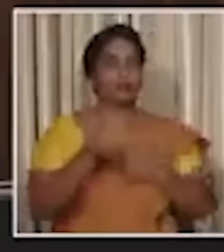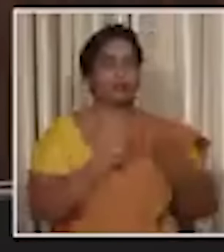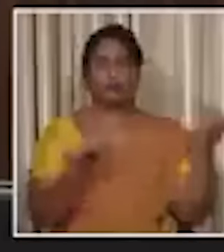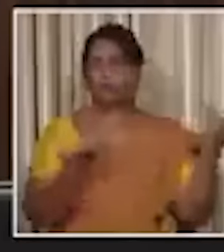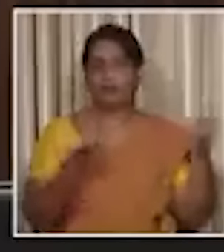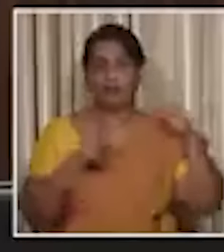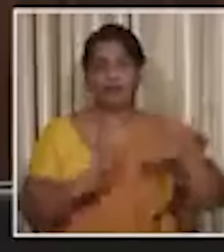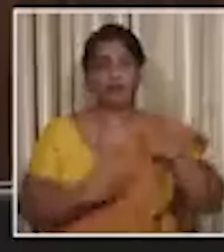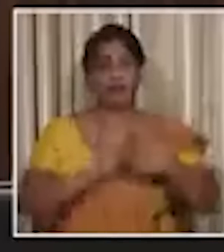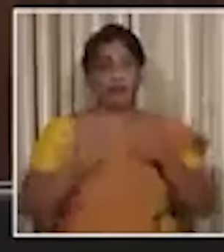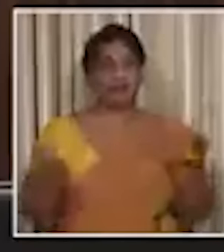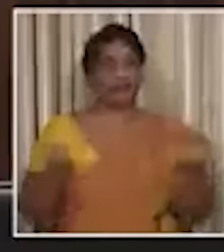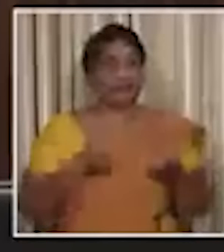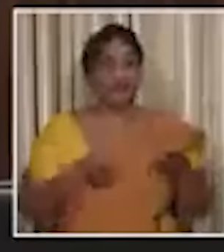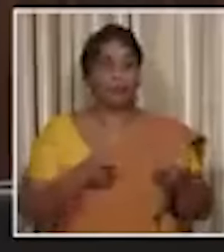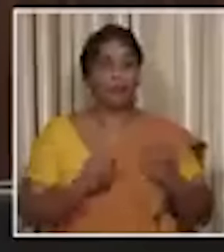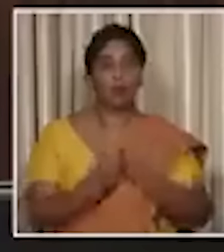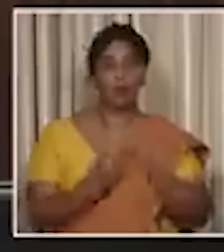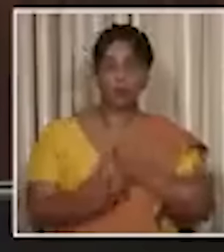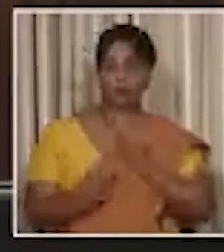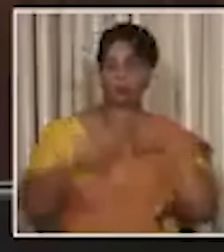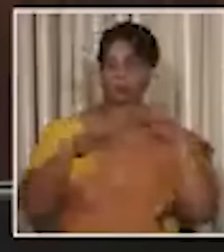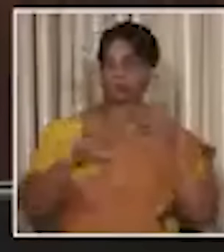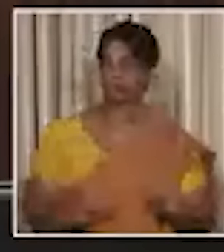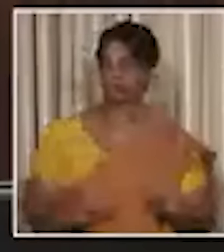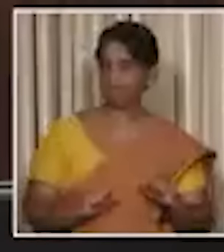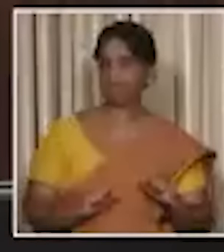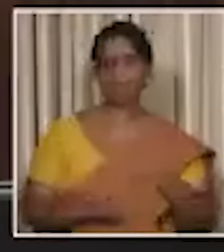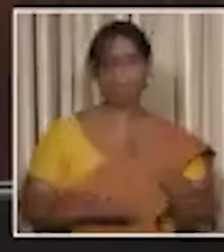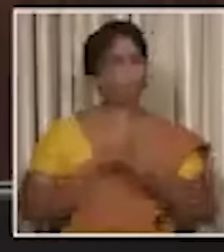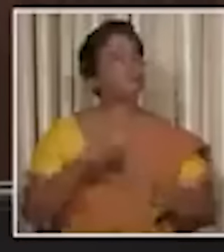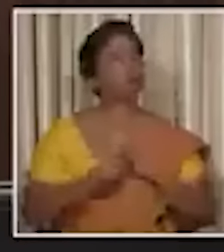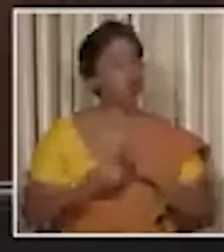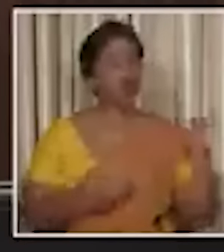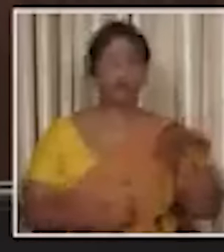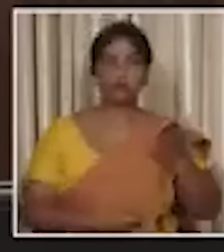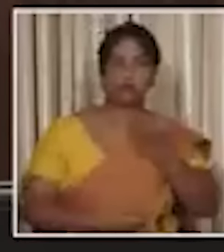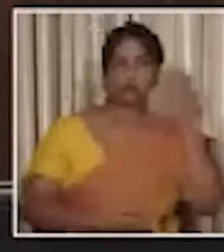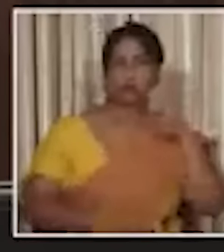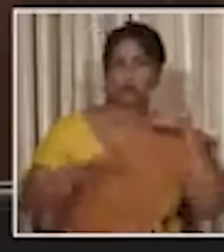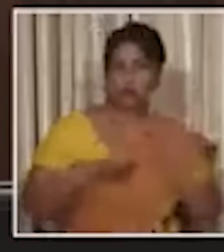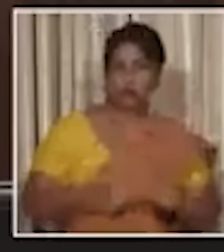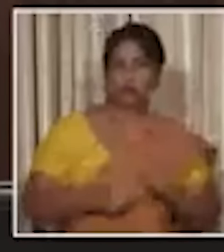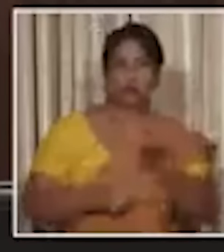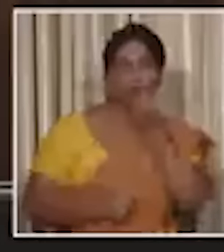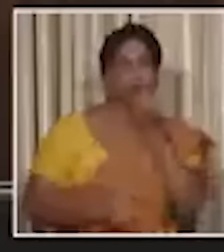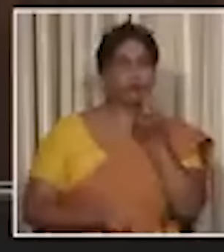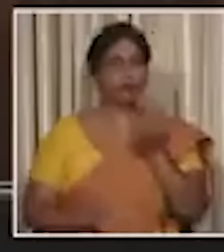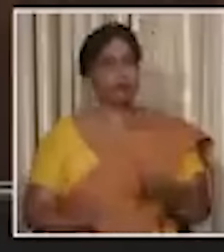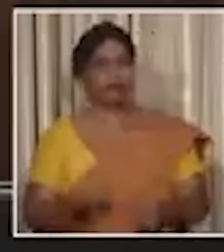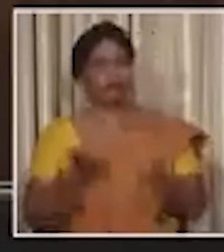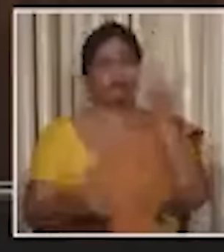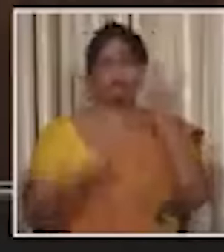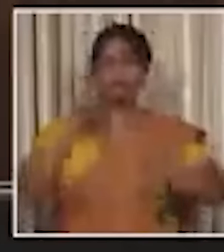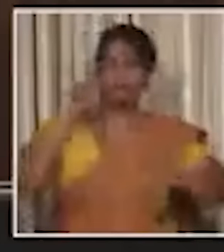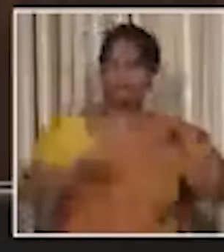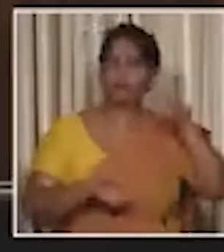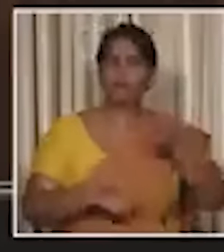ஆராய்ச்சிகளுக்காக கூடுதலான முயற்சிகளை நாங்கள் மேற்கொண்டிருக்கிறோம். ஆனால் பெருபேர் எவ்வாறு அமைந்திருக்கின்றது என்று பார்த்தால் விவசாய கடனை சுமந்த ஒரு